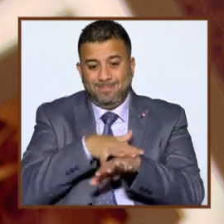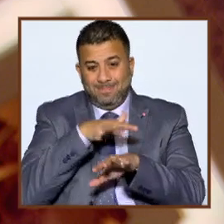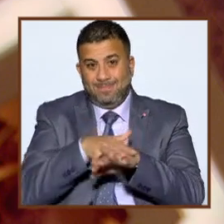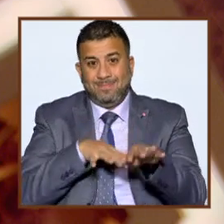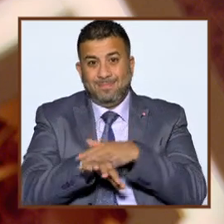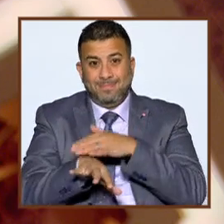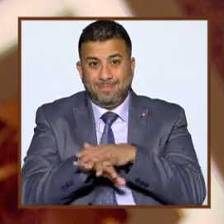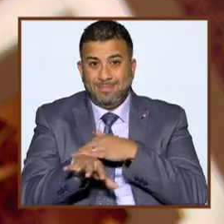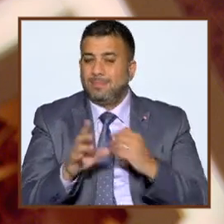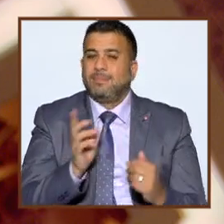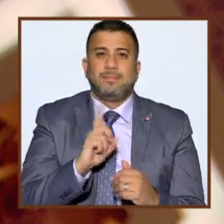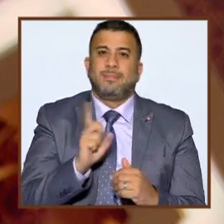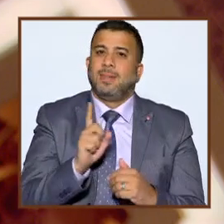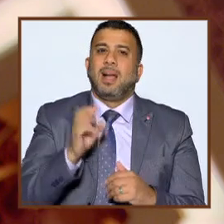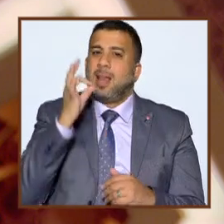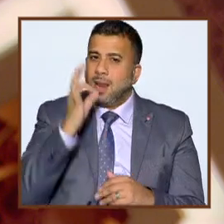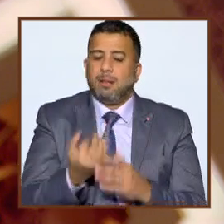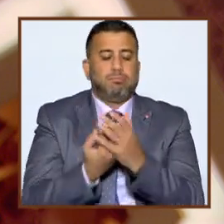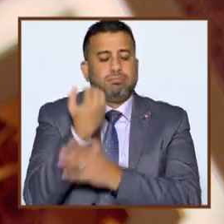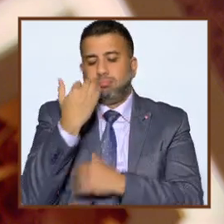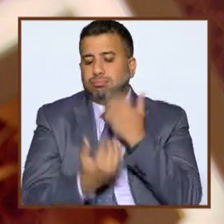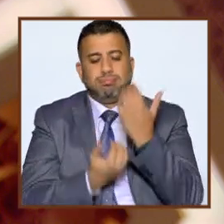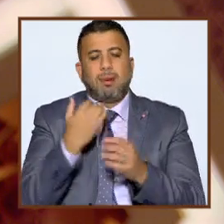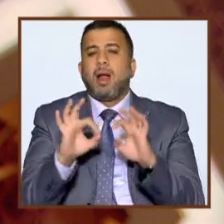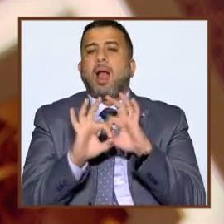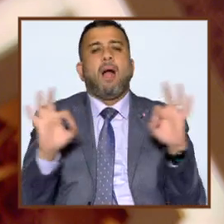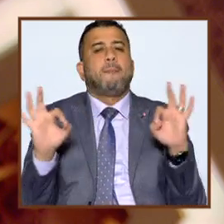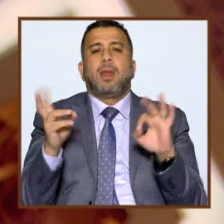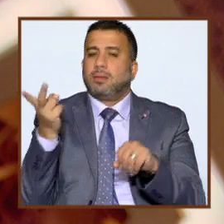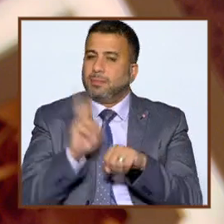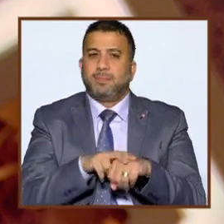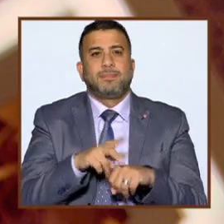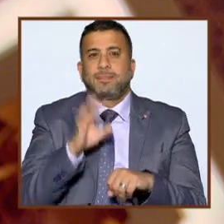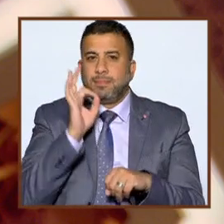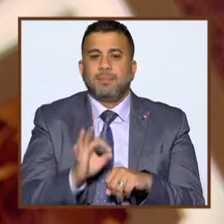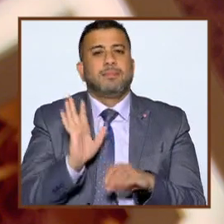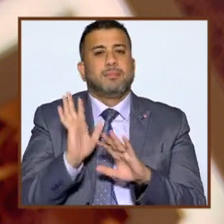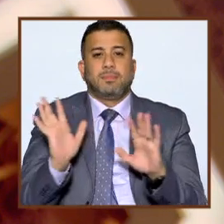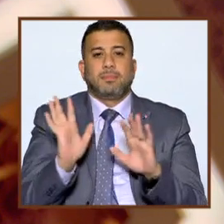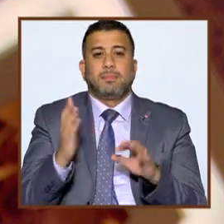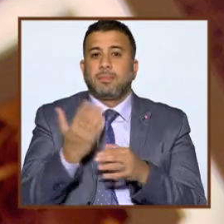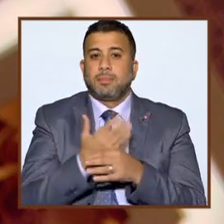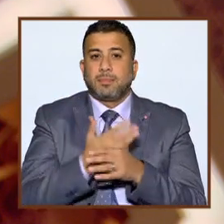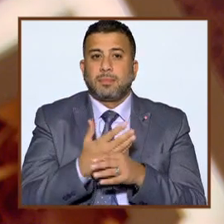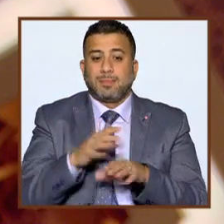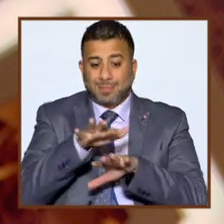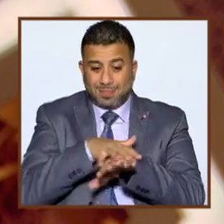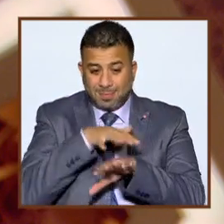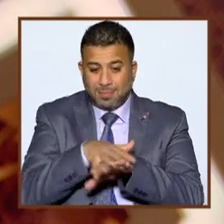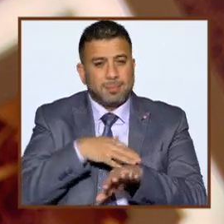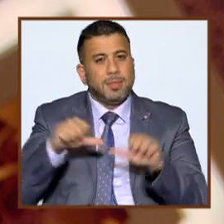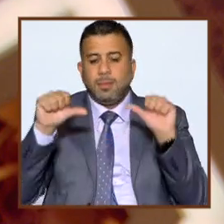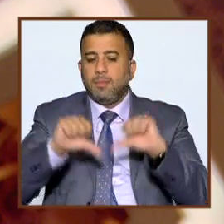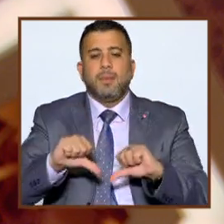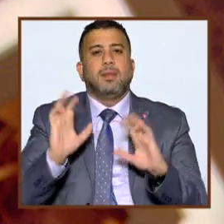عليهما ولم يتوضأ بعد، فلا بد أن يتوضأ وضوءا كاملا، يتوضأ وضوءا كاملا، لأن المسح بطل